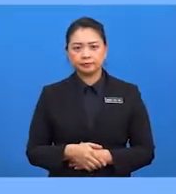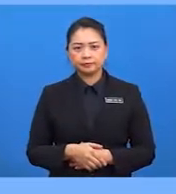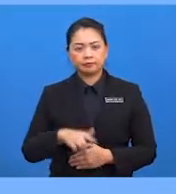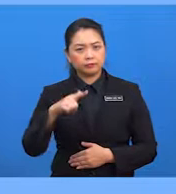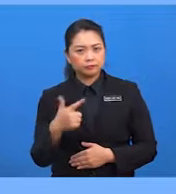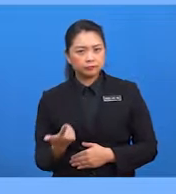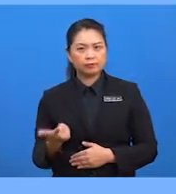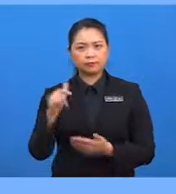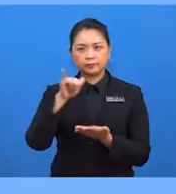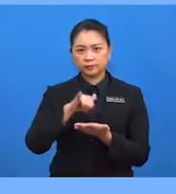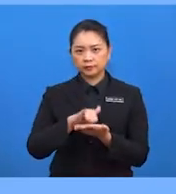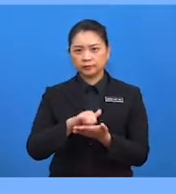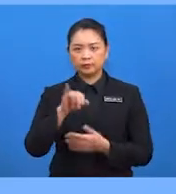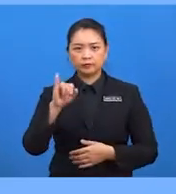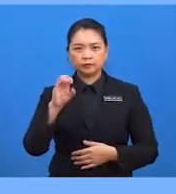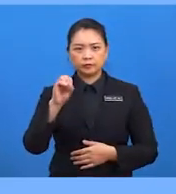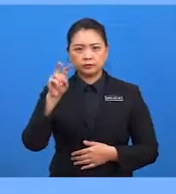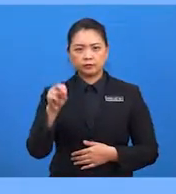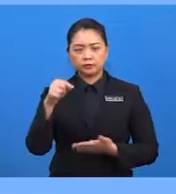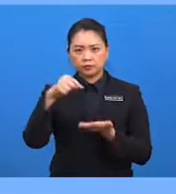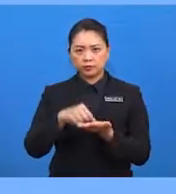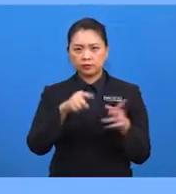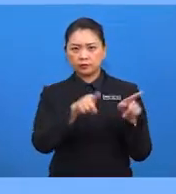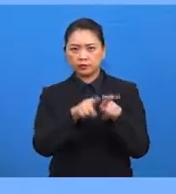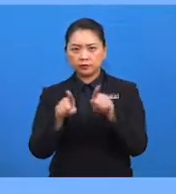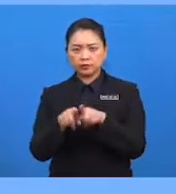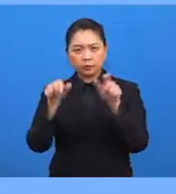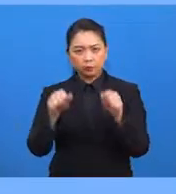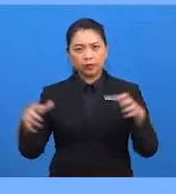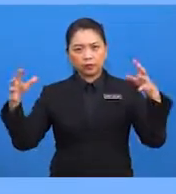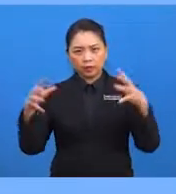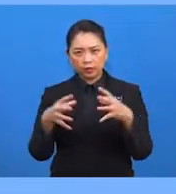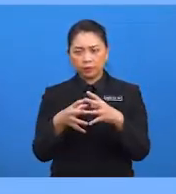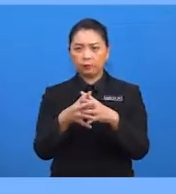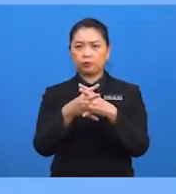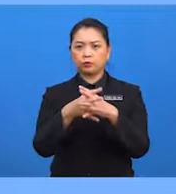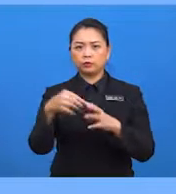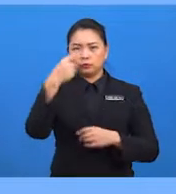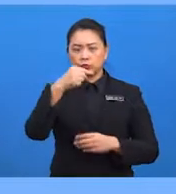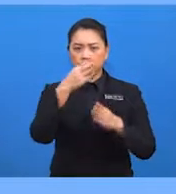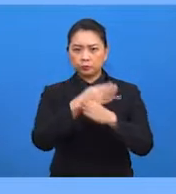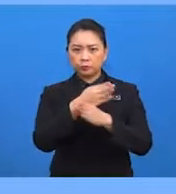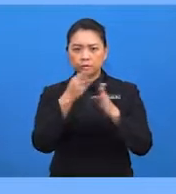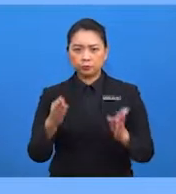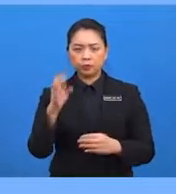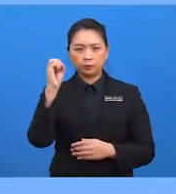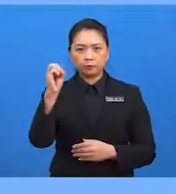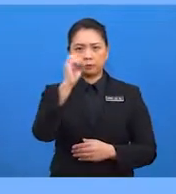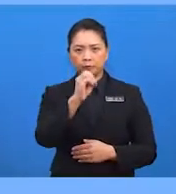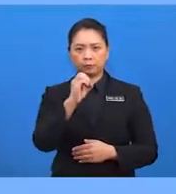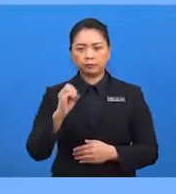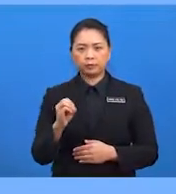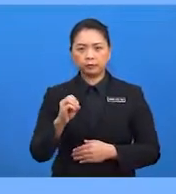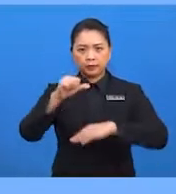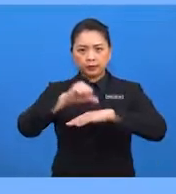Selain itu, ion-ion ini juga boleh bergabung semula untuk membentuk molekul